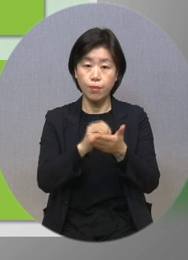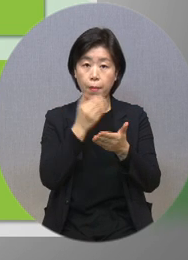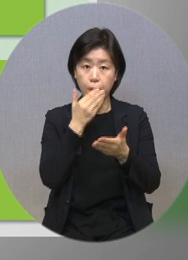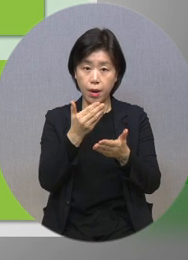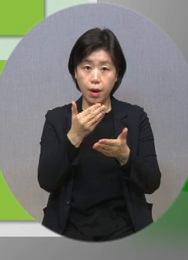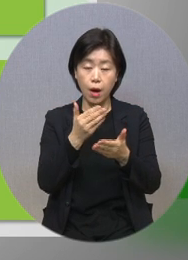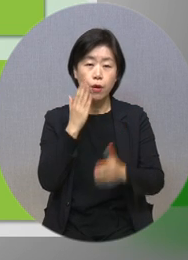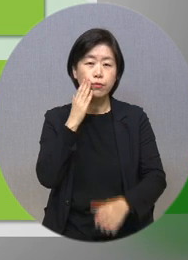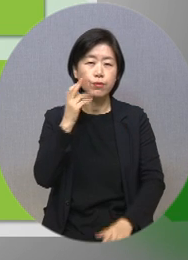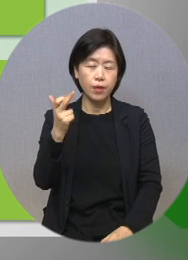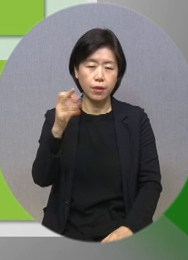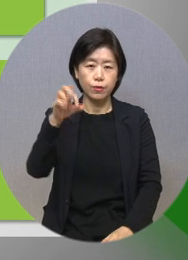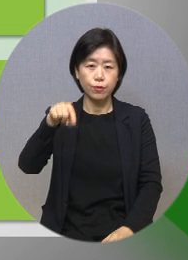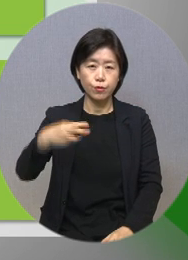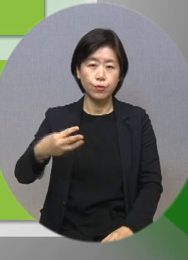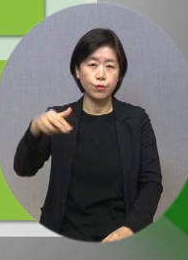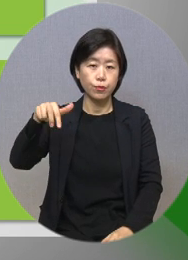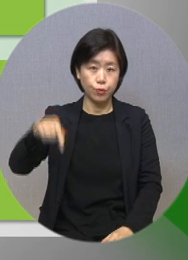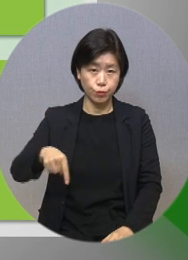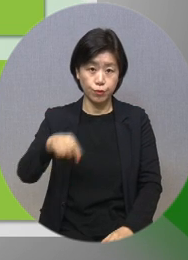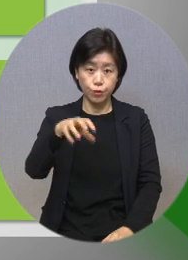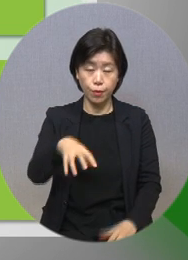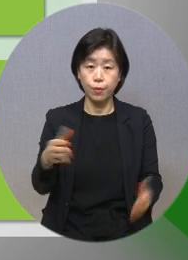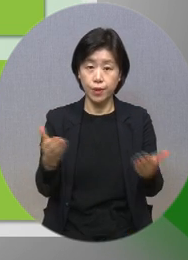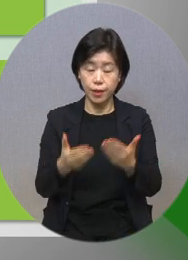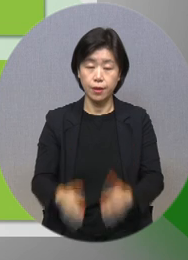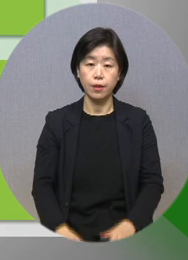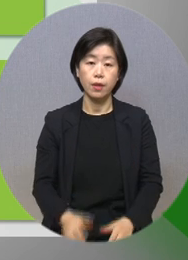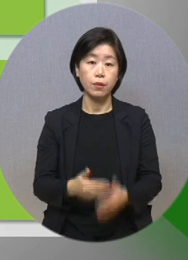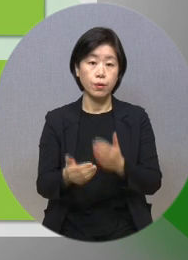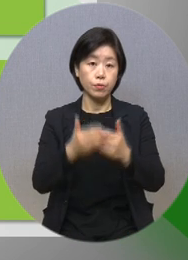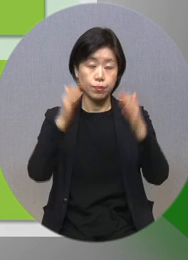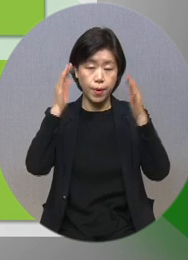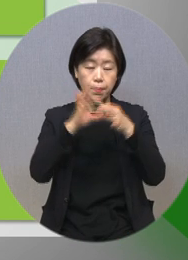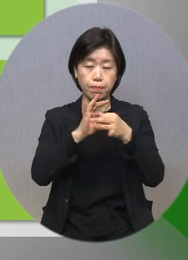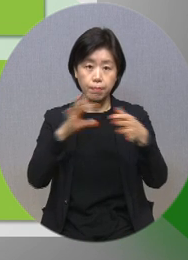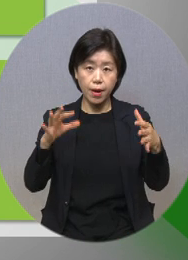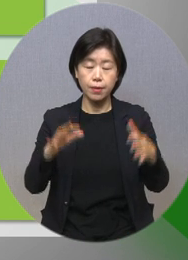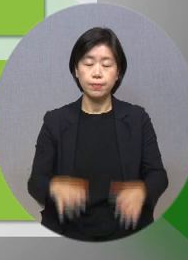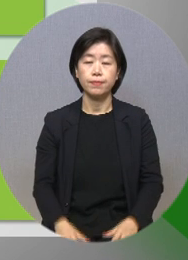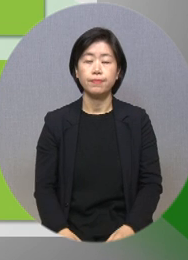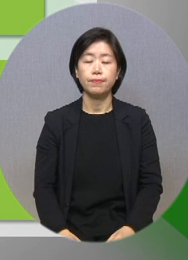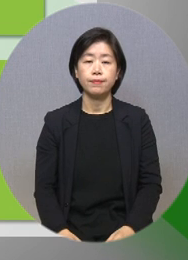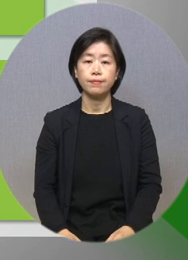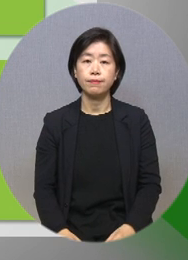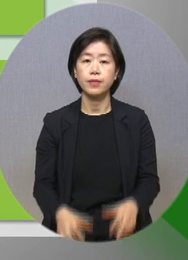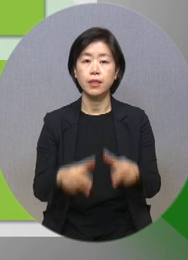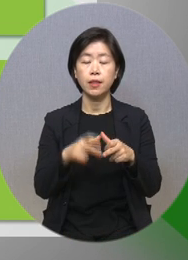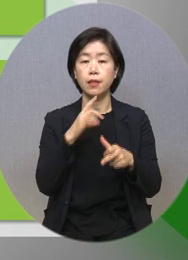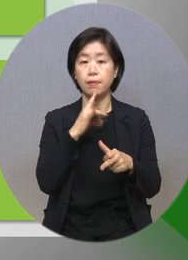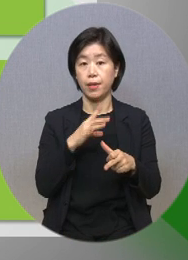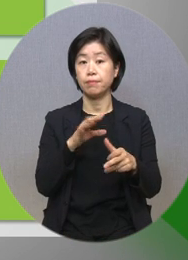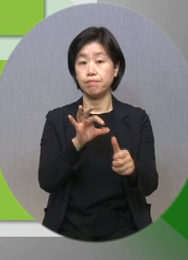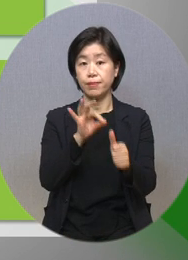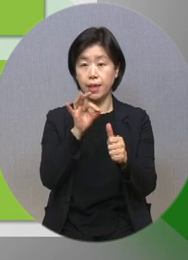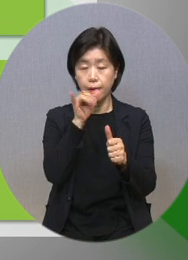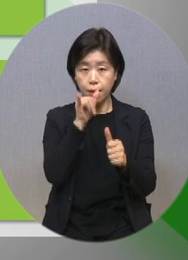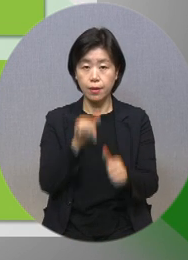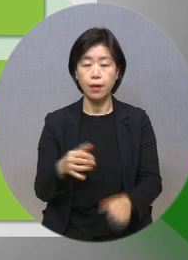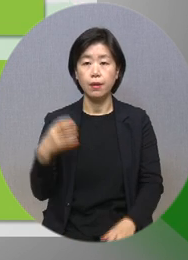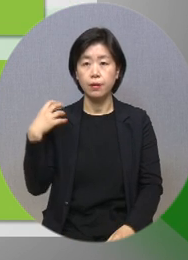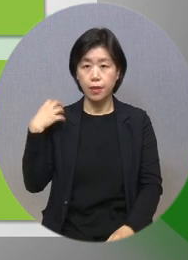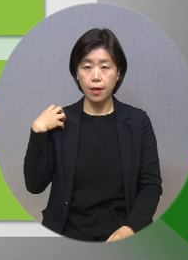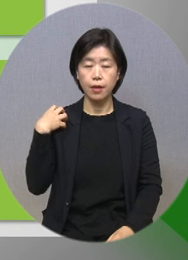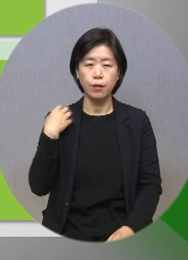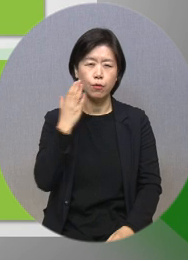울산광역시 울주군입니다. 경력과 학력은 무관하며 상용직을 채용합니다. 장애인만 채용하며 담당